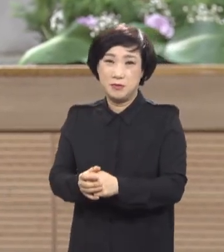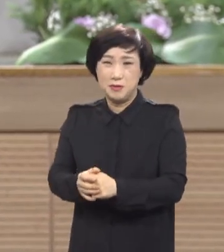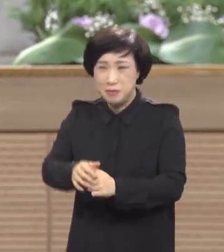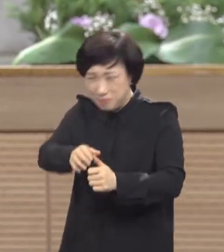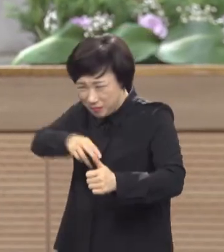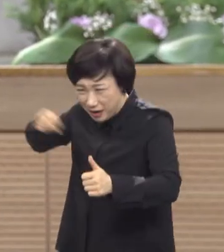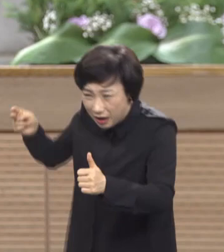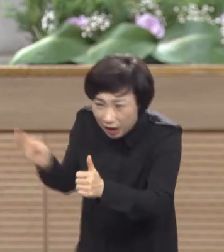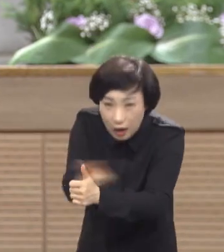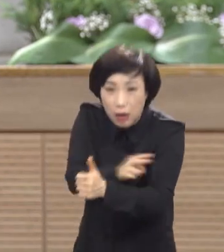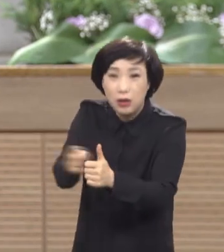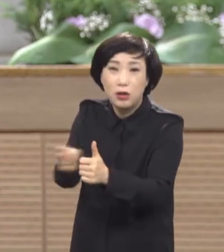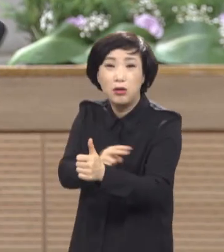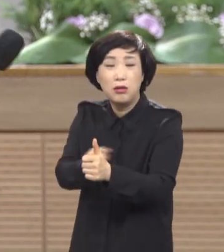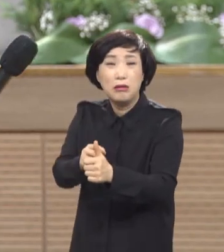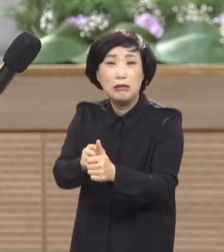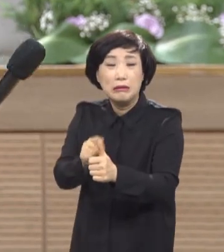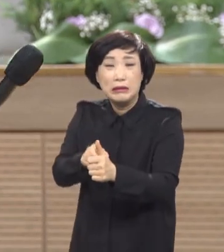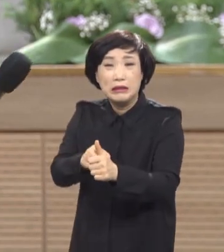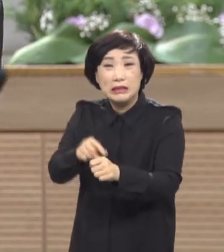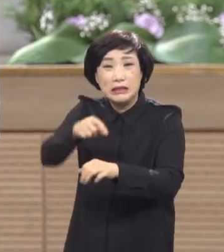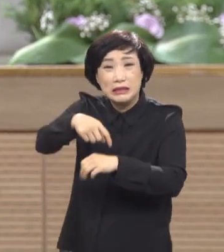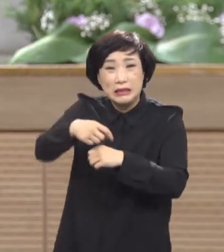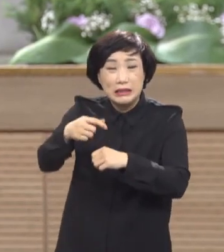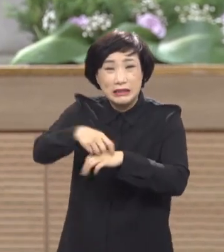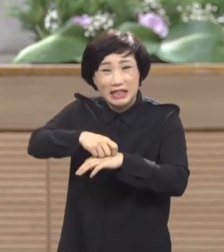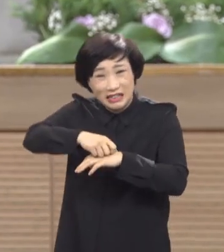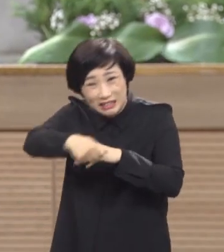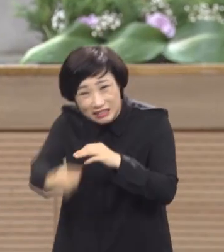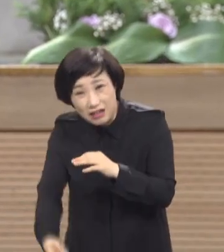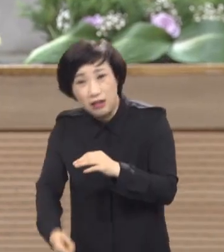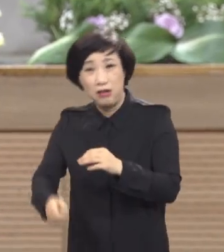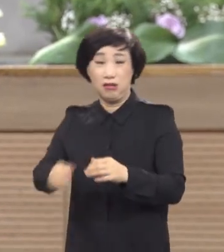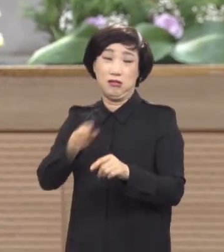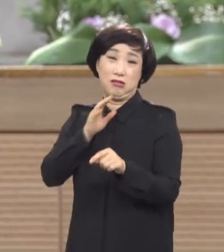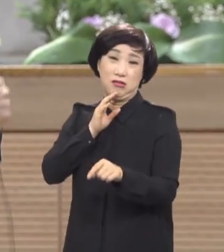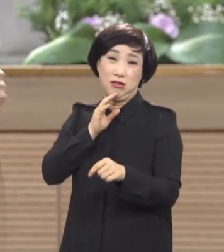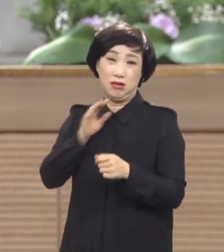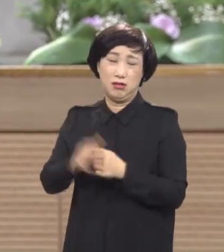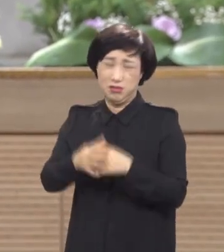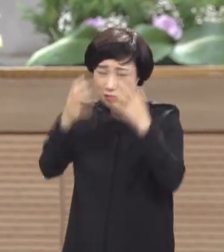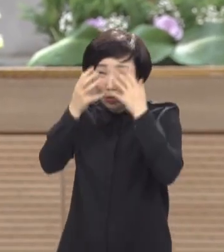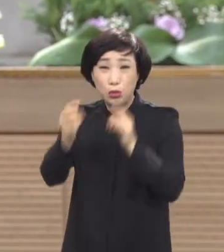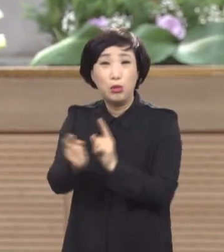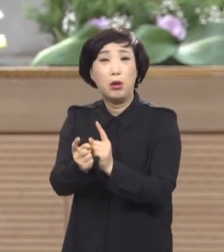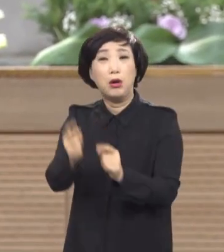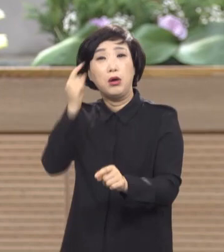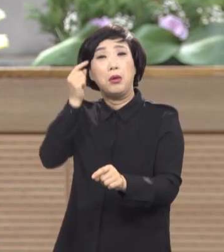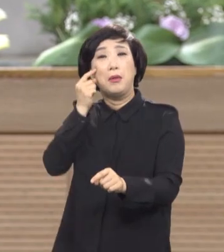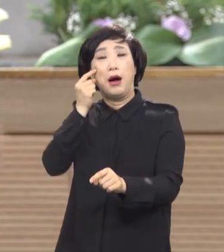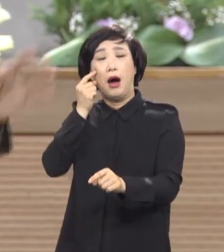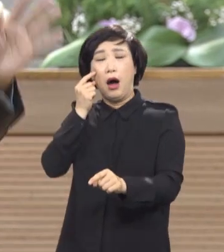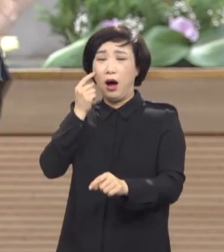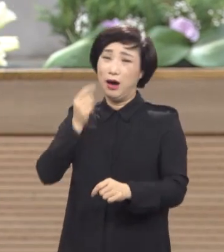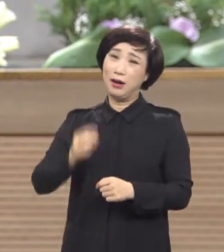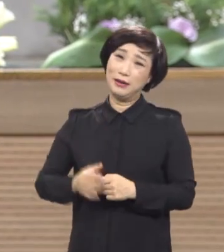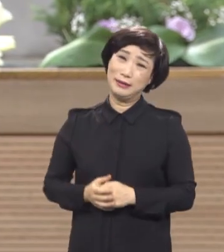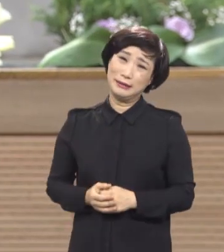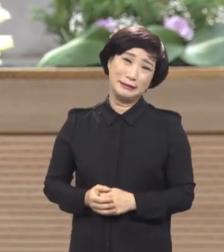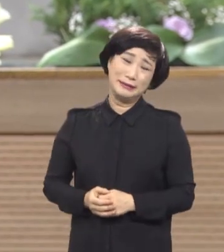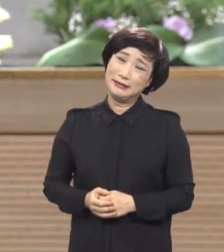때리고 팔이 쭉쭉쭉쭉 찢어져가면서 당하는 고통 참